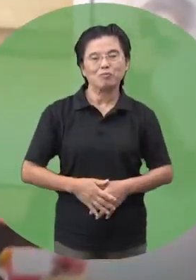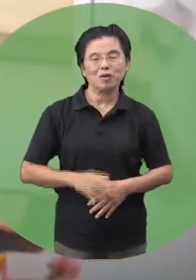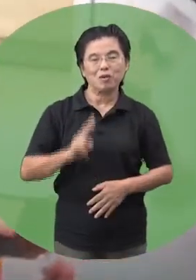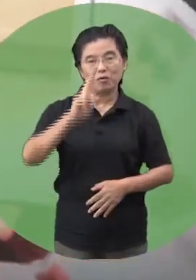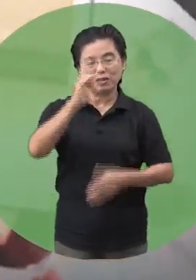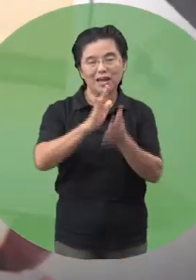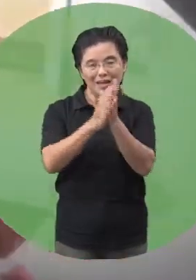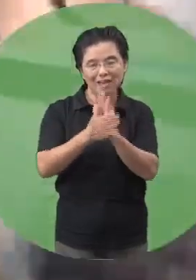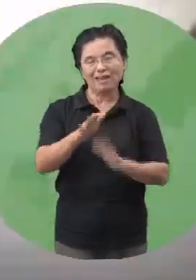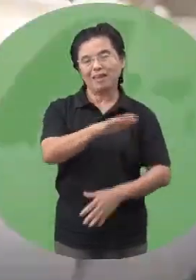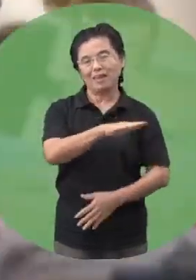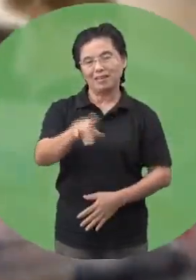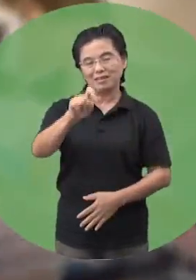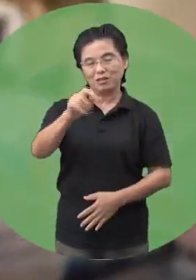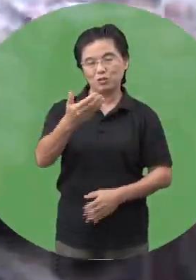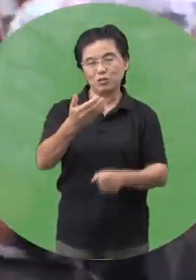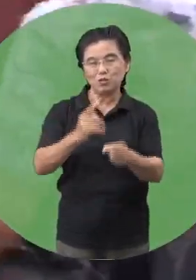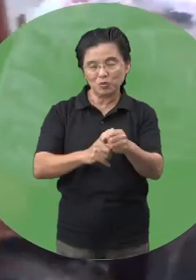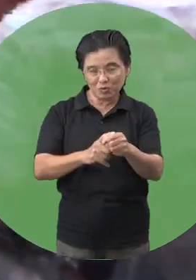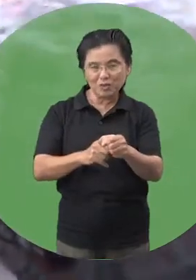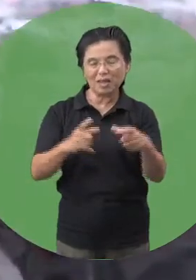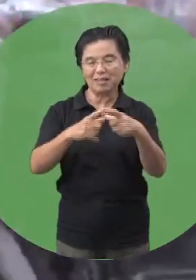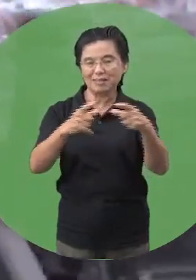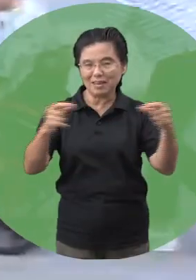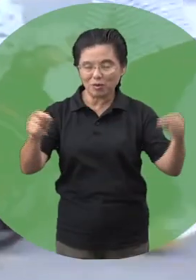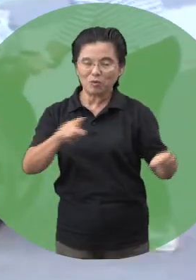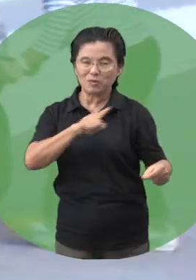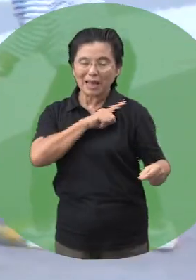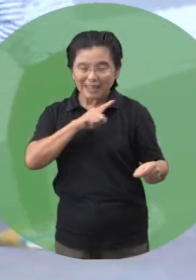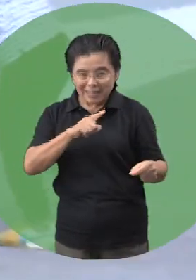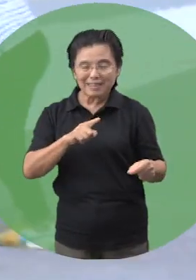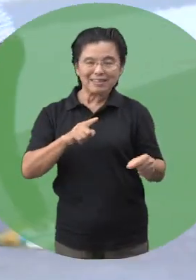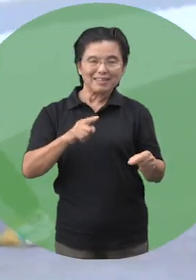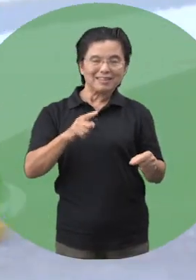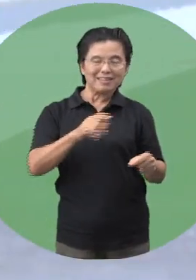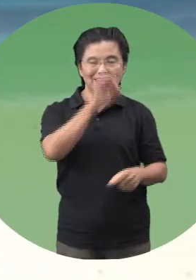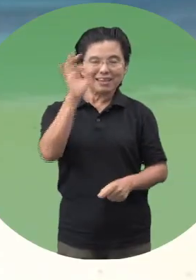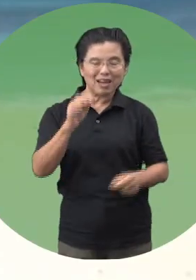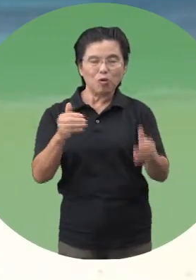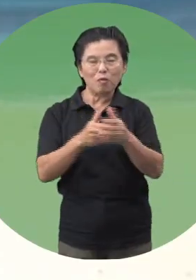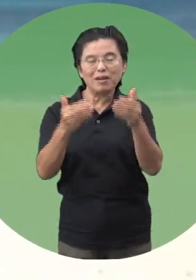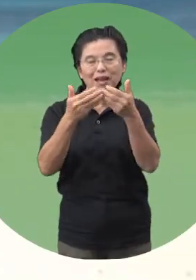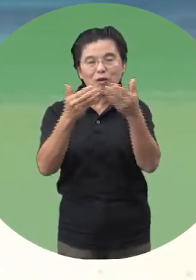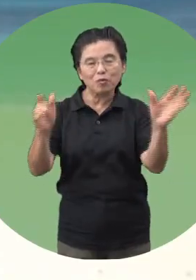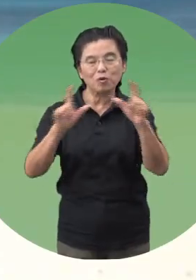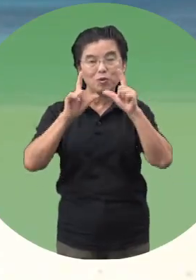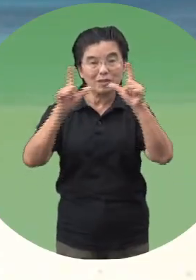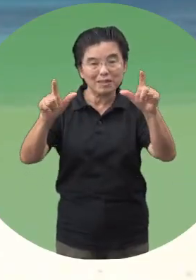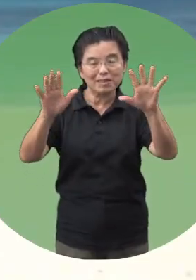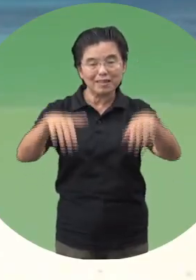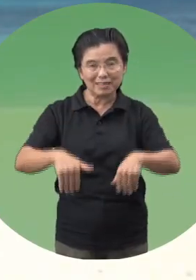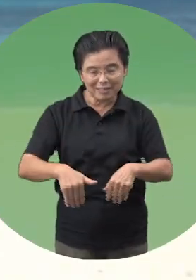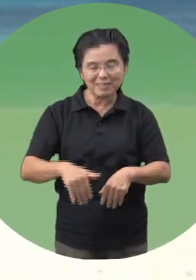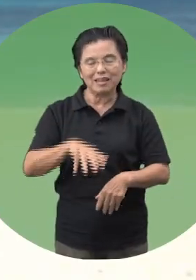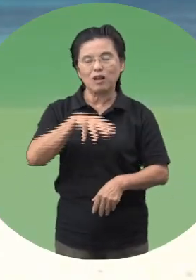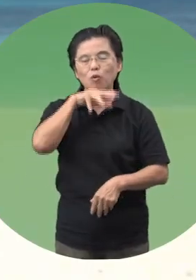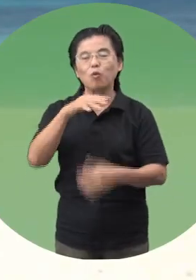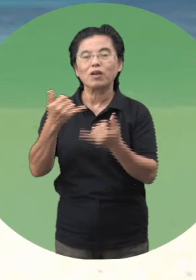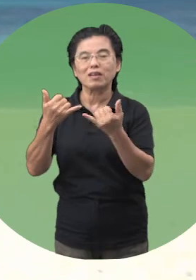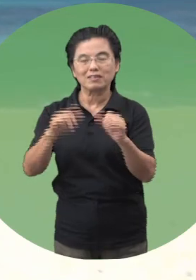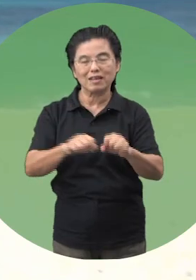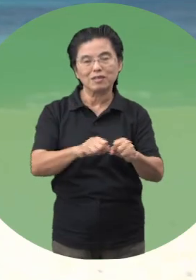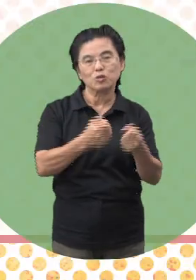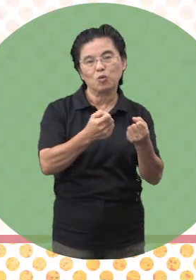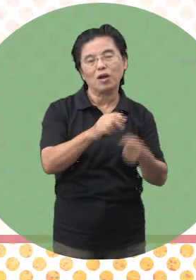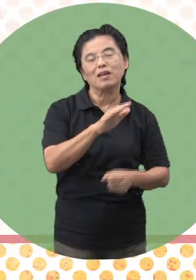では平成19年、全国に先駆けて観光バリアフリー宣言を行い、高齢者や障害の